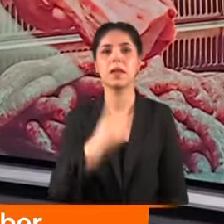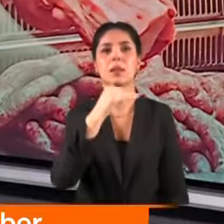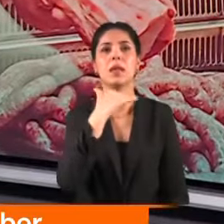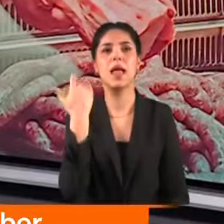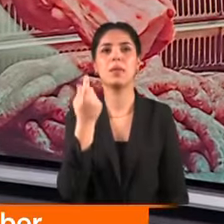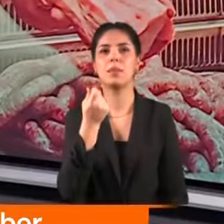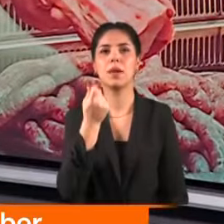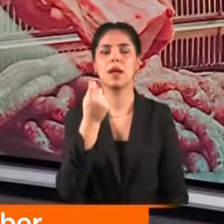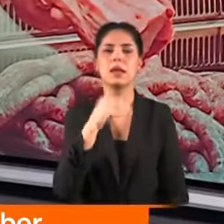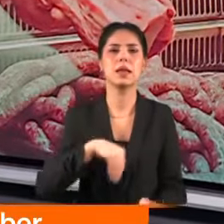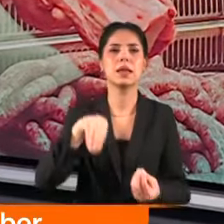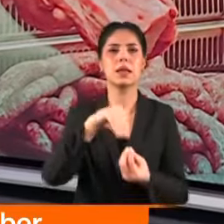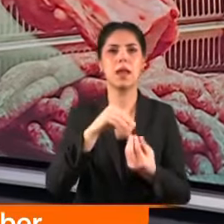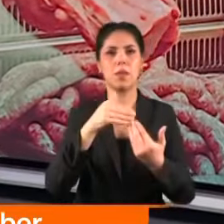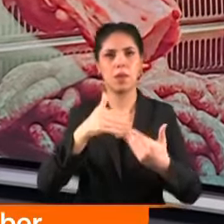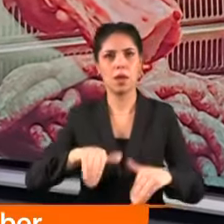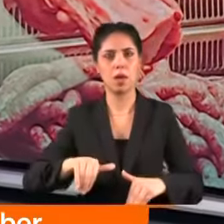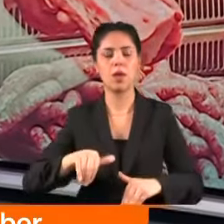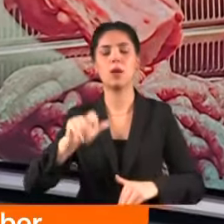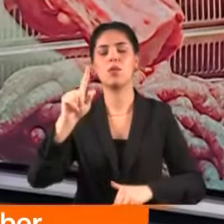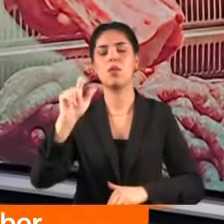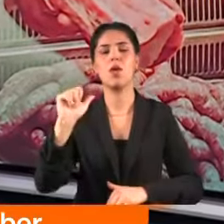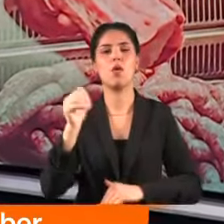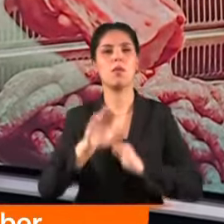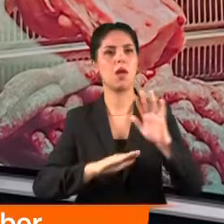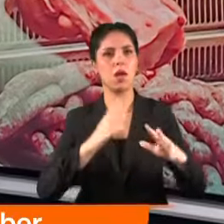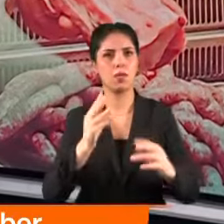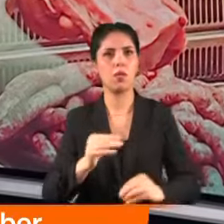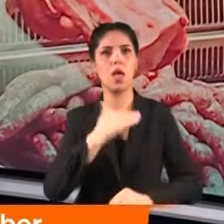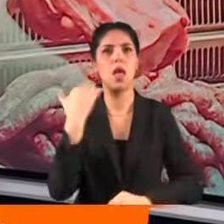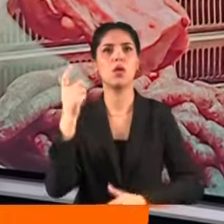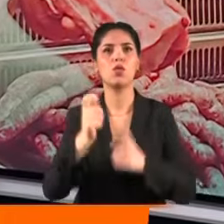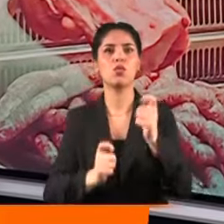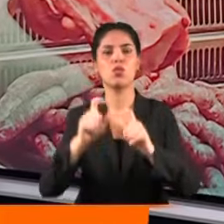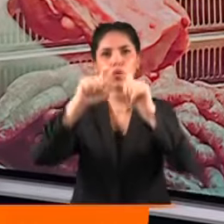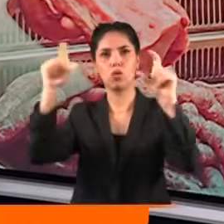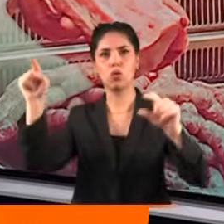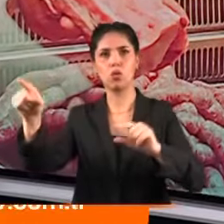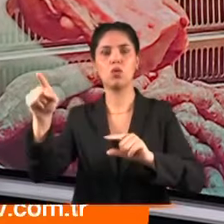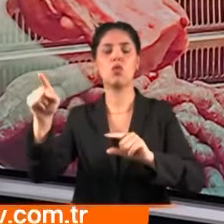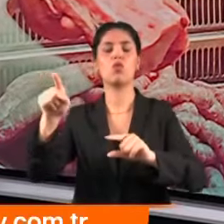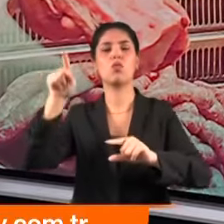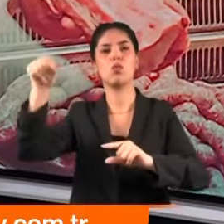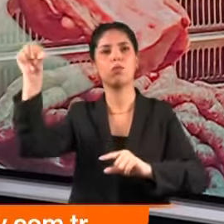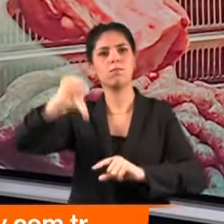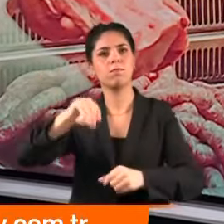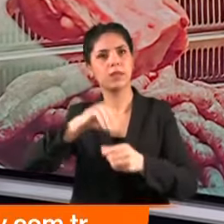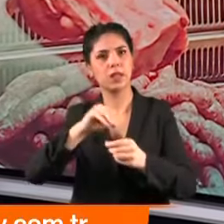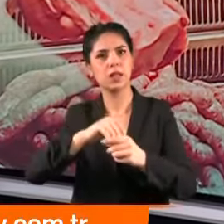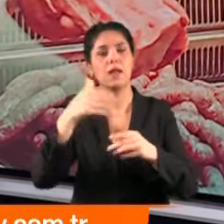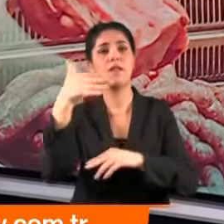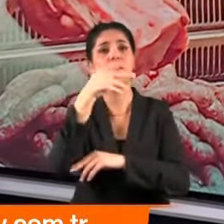Kırmızı et fiyatlarındaki artışın önünü alacak önemli bir adımdan bahsedeceğiz. Et ve Süt Kurumu piyasadaki yükselişi tersine çevirmek için